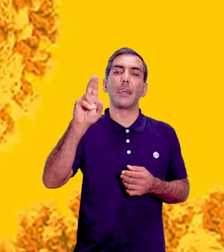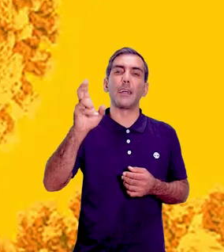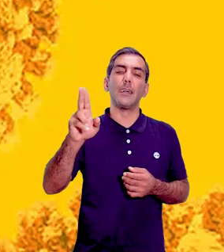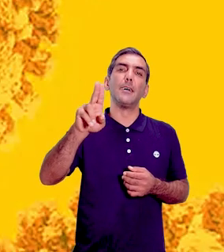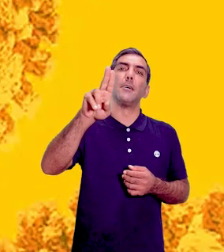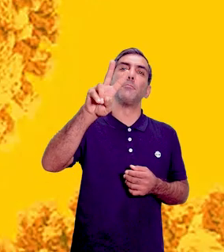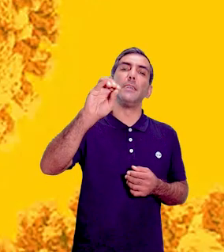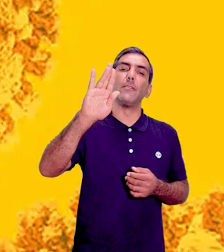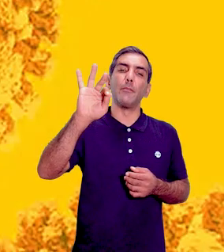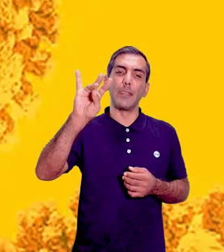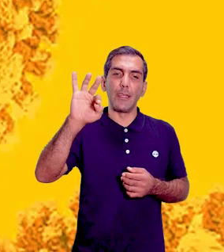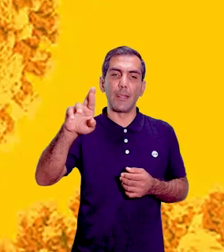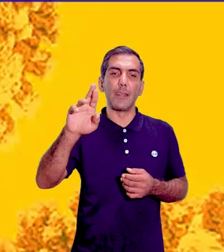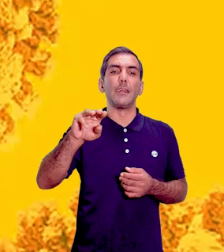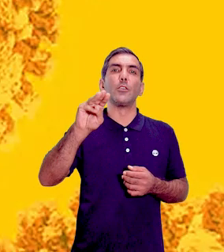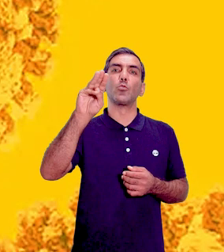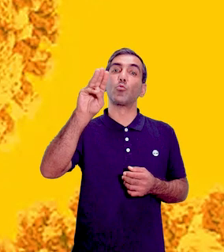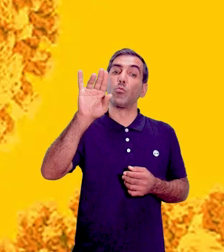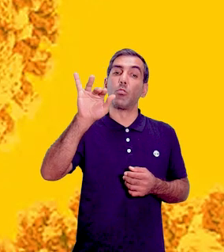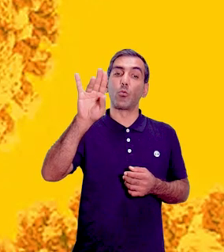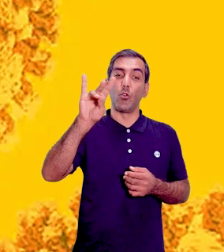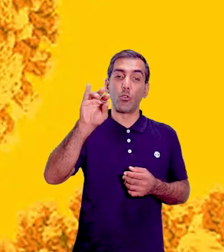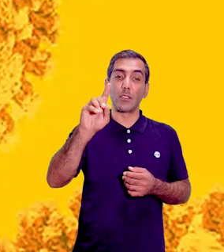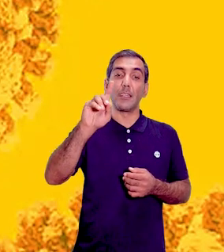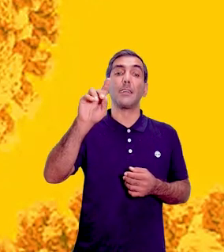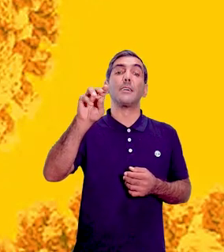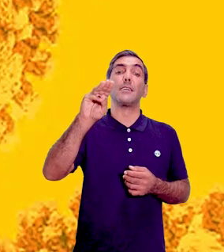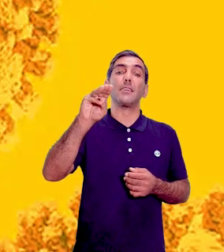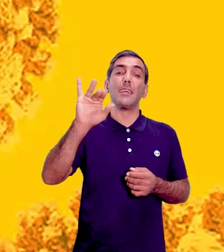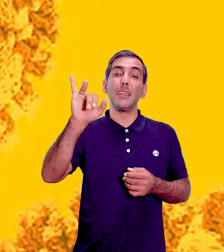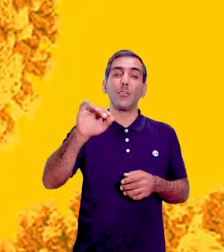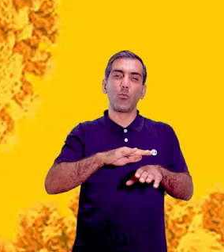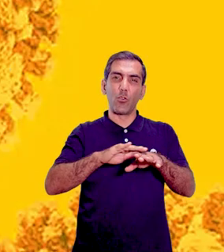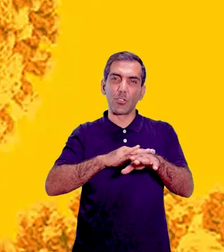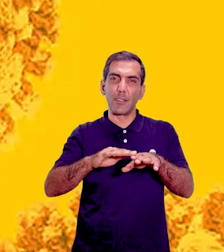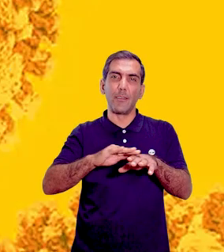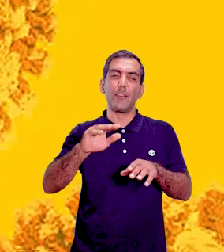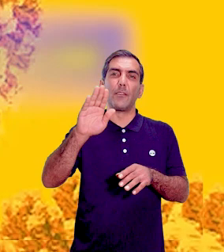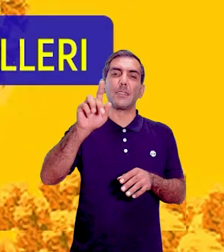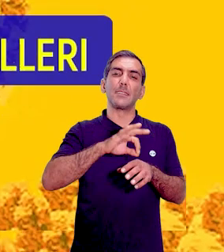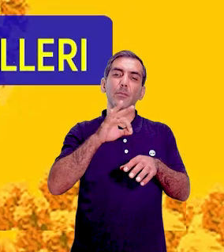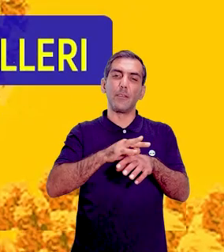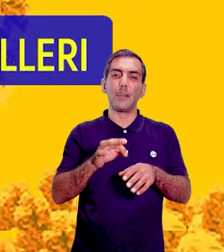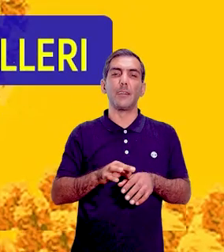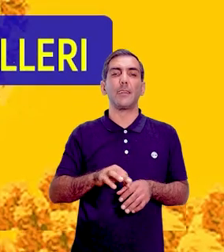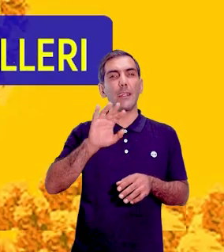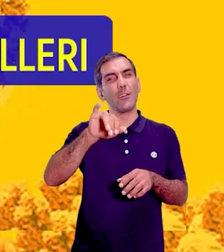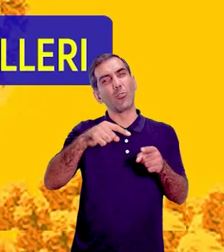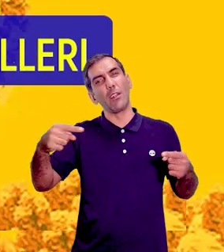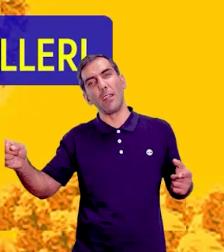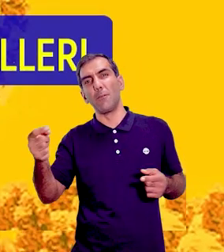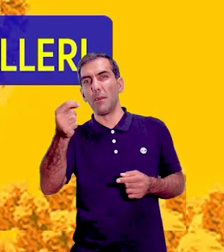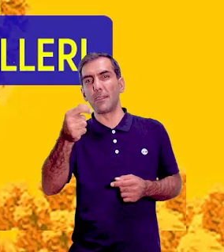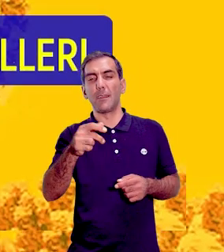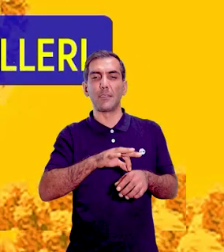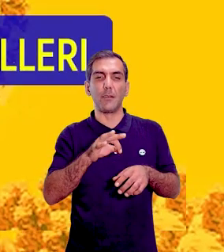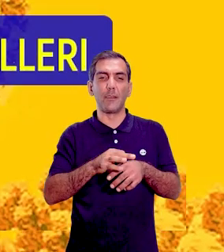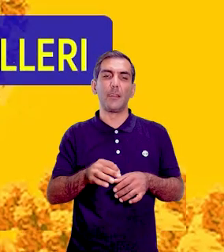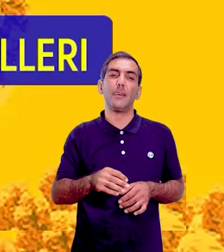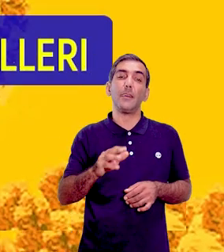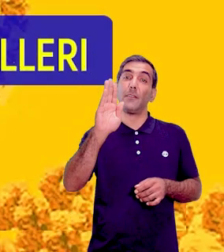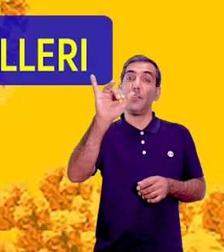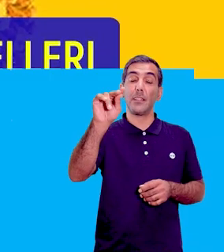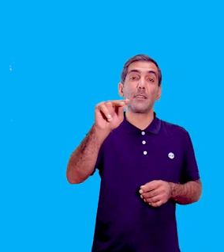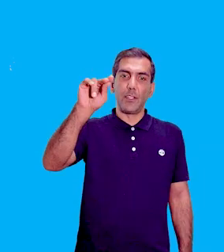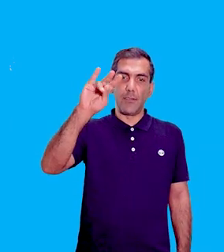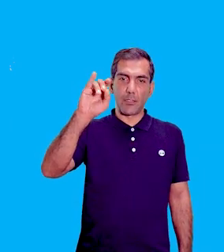durup bilmezligi ýüze çykýar. Mysal üçin, öýkün sowuklamasy, inçe kesel, kolply täze döremi, deri we venerologiýa keseller we başga